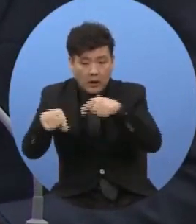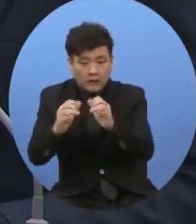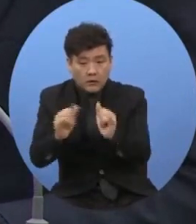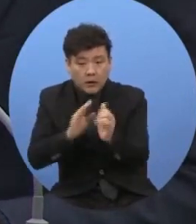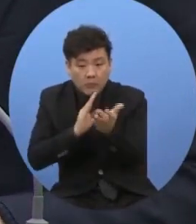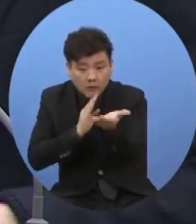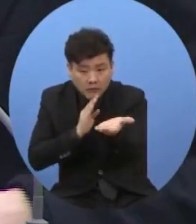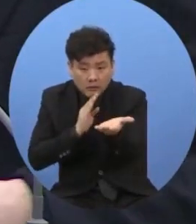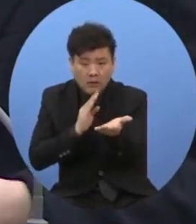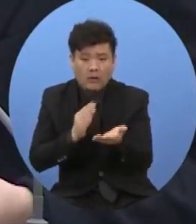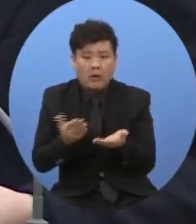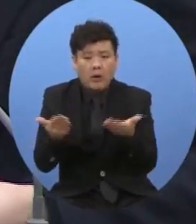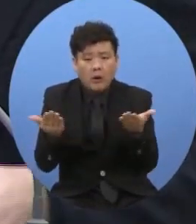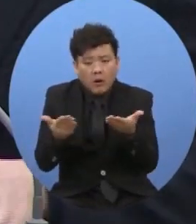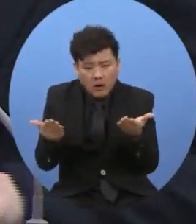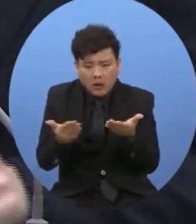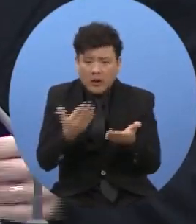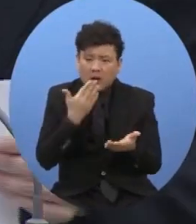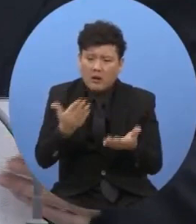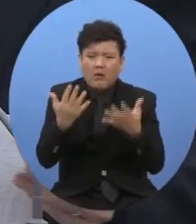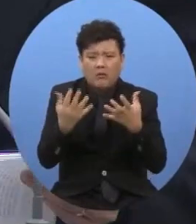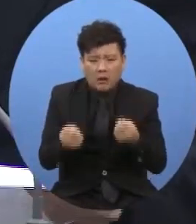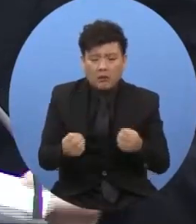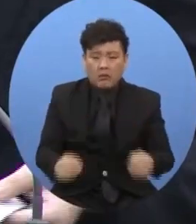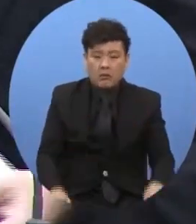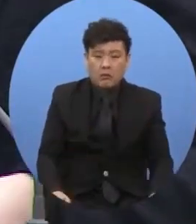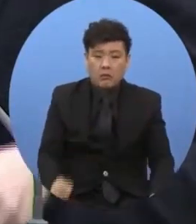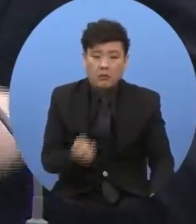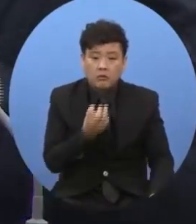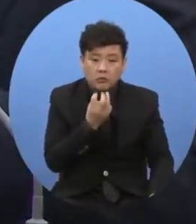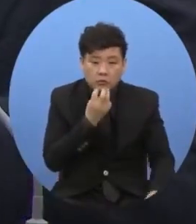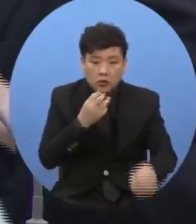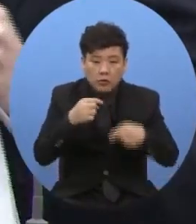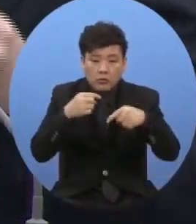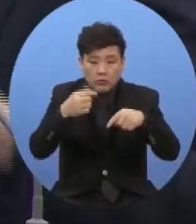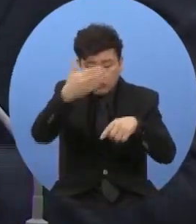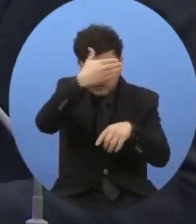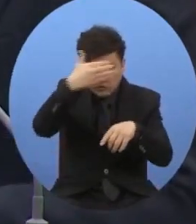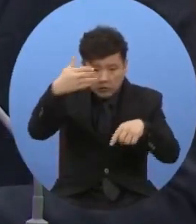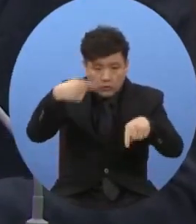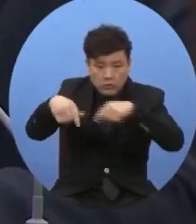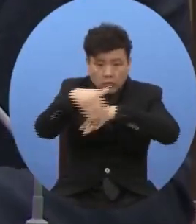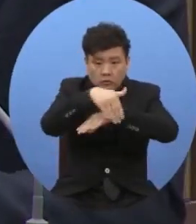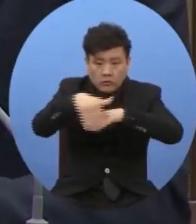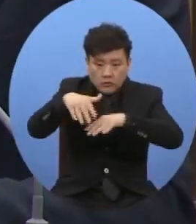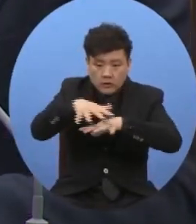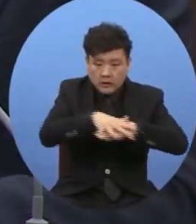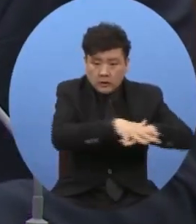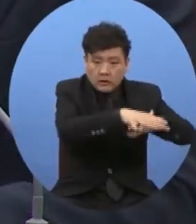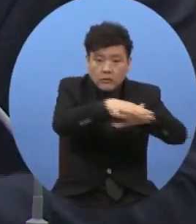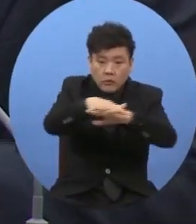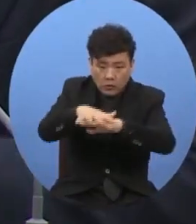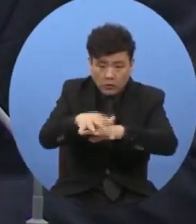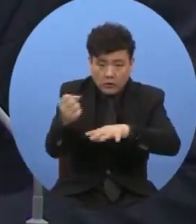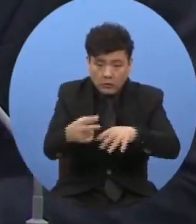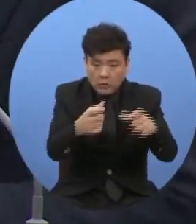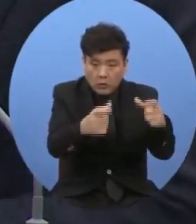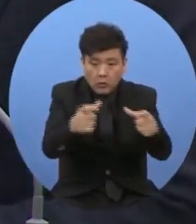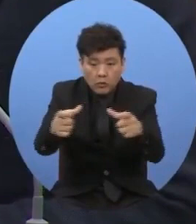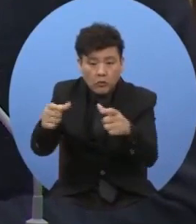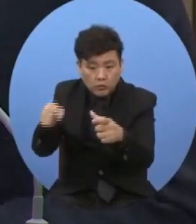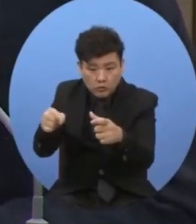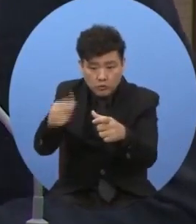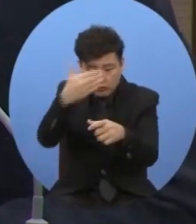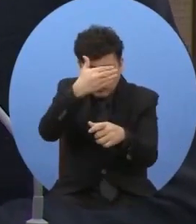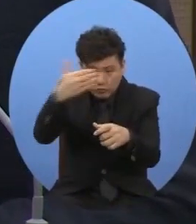더 많으십니다. 시장님 혹시 서울 청년 정책 네트워크 또 그리고 자치구 청년 참여기구 관련해서 그 자료랑 좀